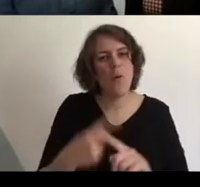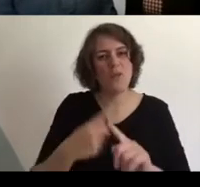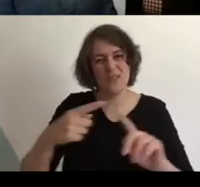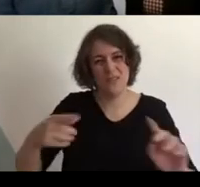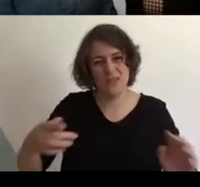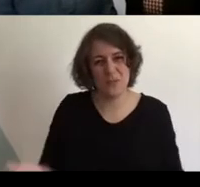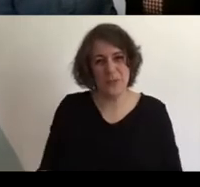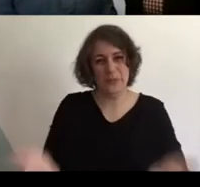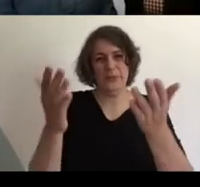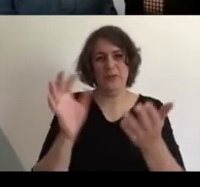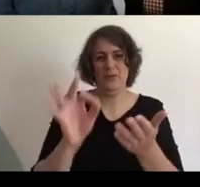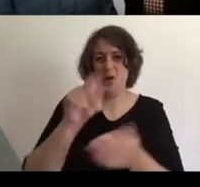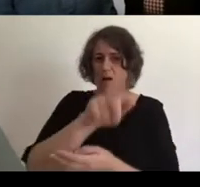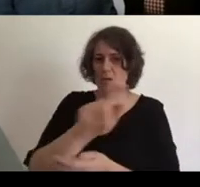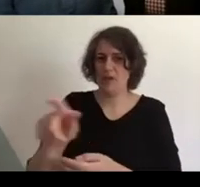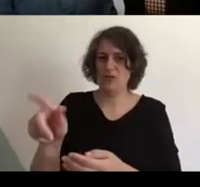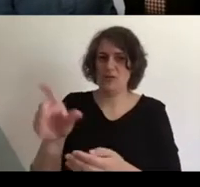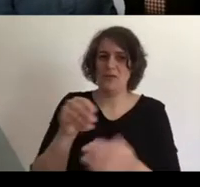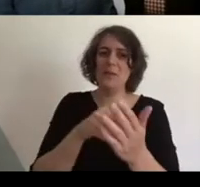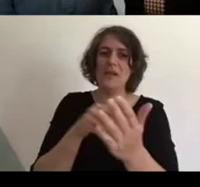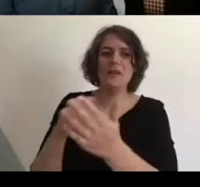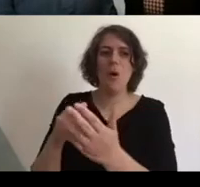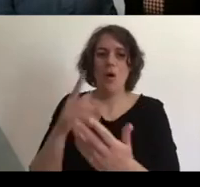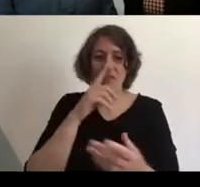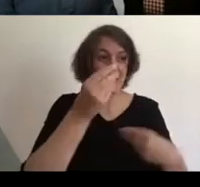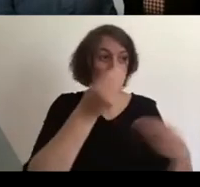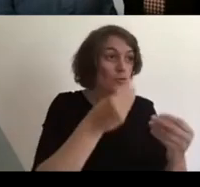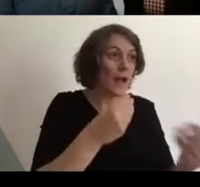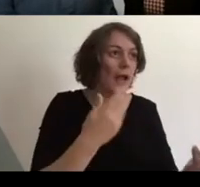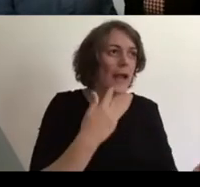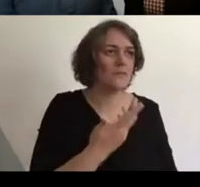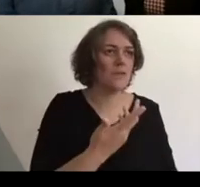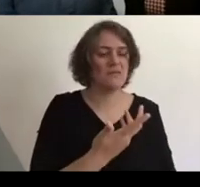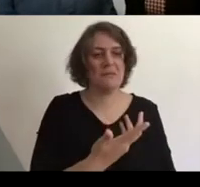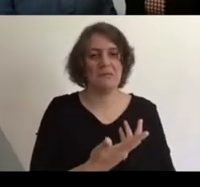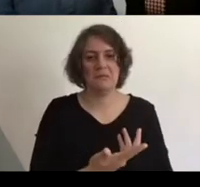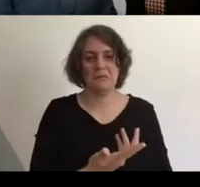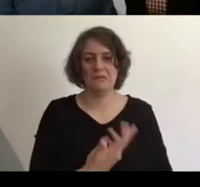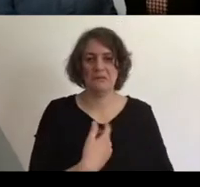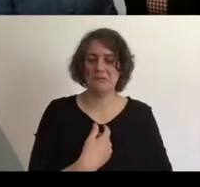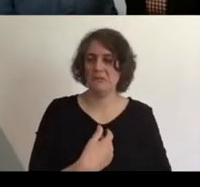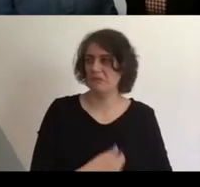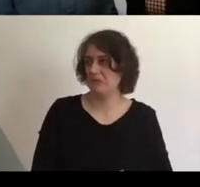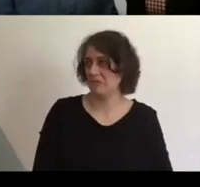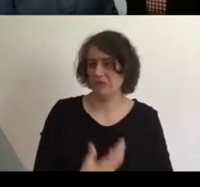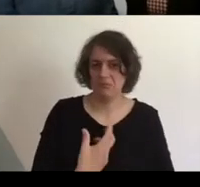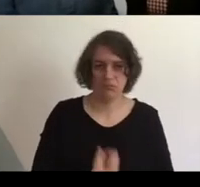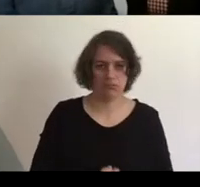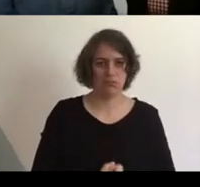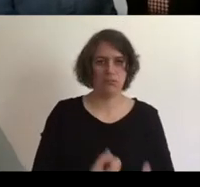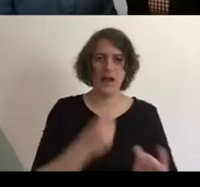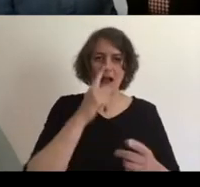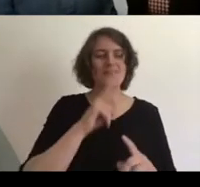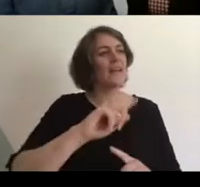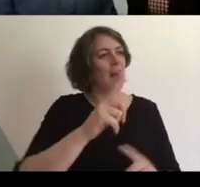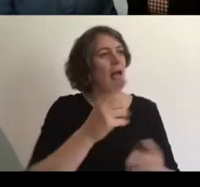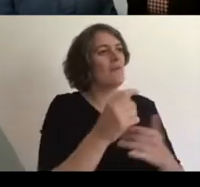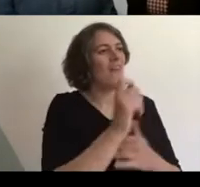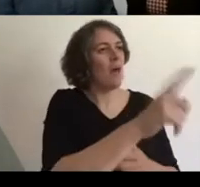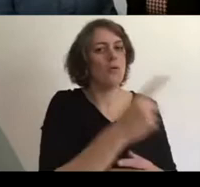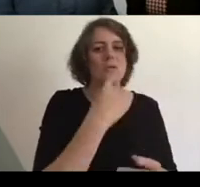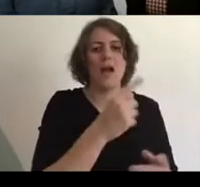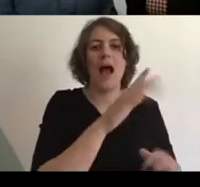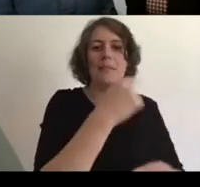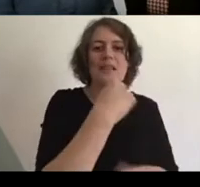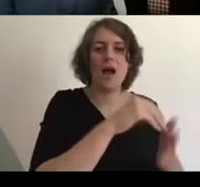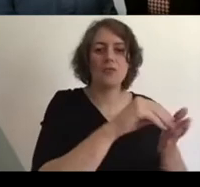mehr, also aus einem Gespräch geht man frustrierter raus, wenn man einfach eine schriftliche Absage direkt bekommt. Und also ich finde dieses